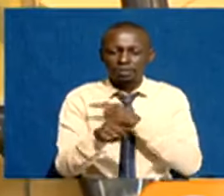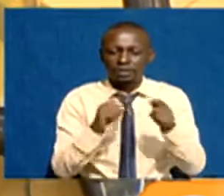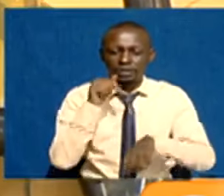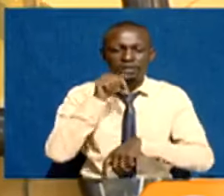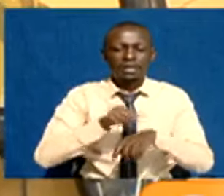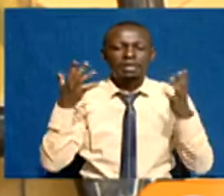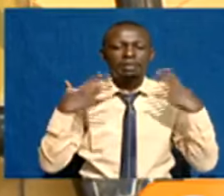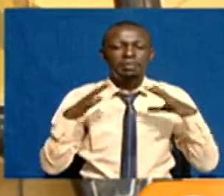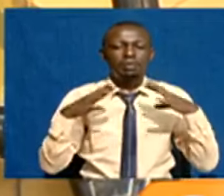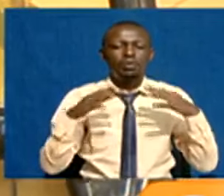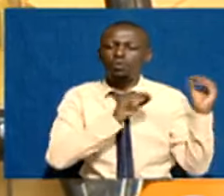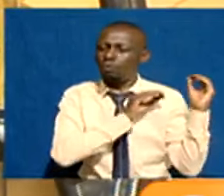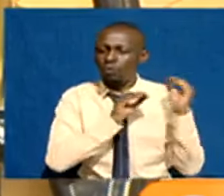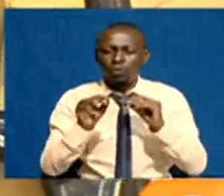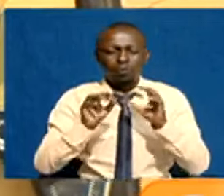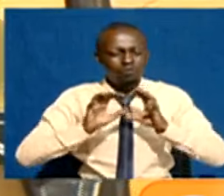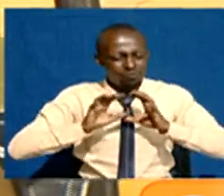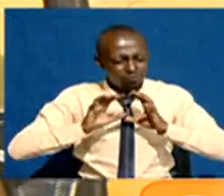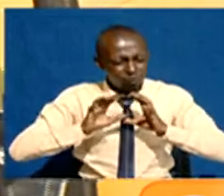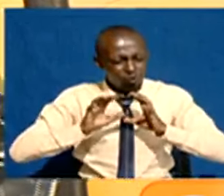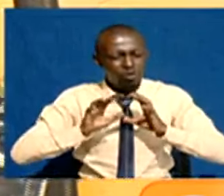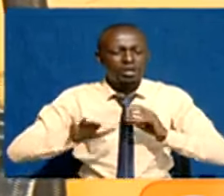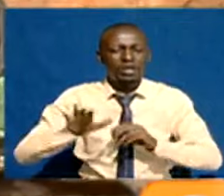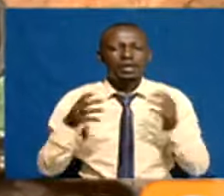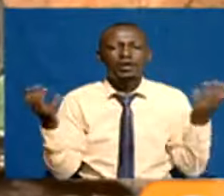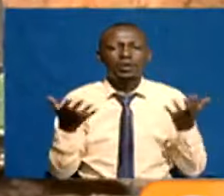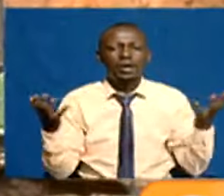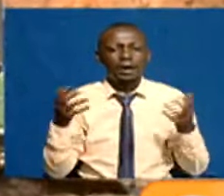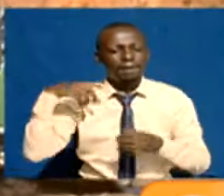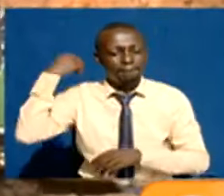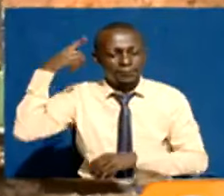evacuations in Madare. Ben Kirui, Citizen TV, Nairobi.